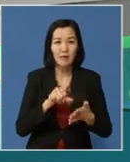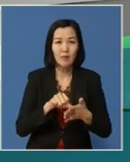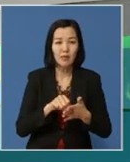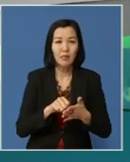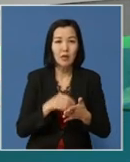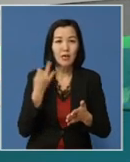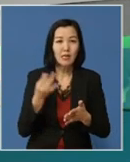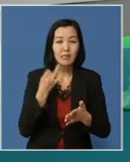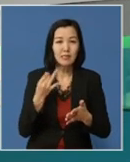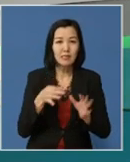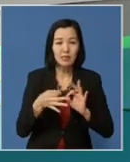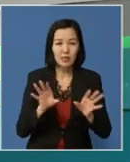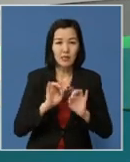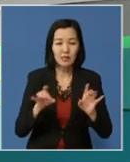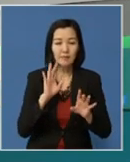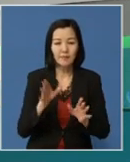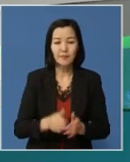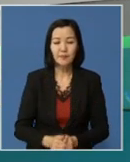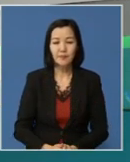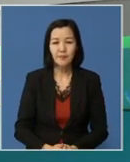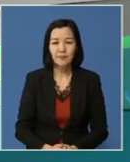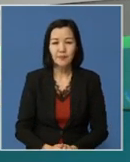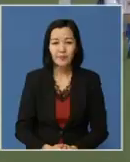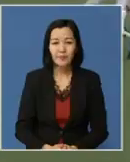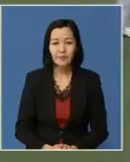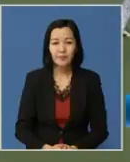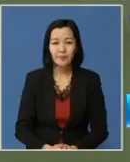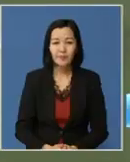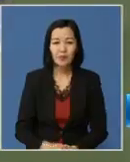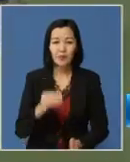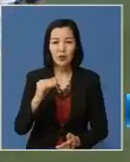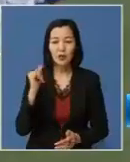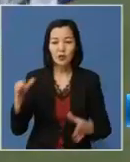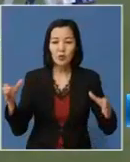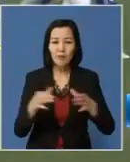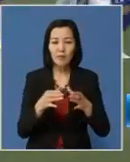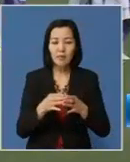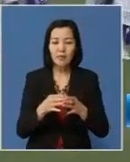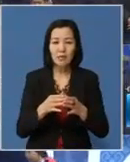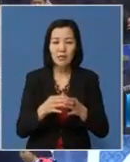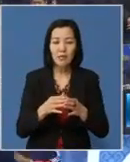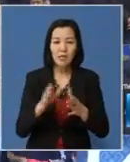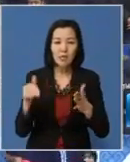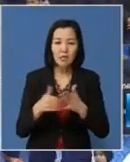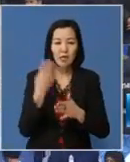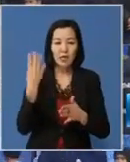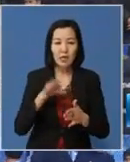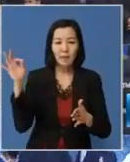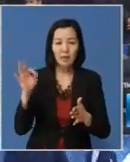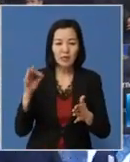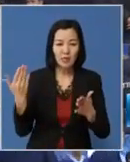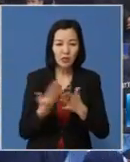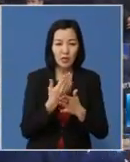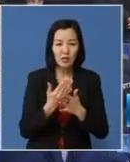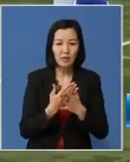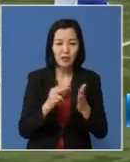өткен матч жайлы Жарқын Нұрланұлы айтып берсін. Жетісу командасының құрамы биылғы маусымда 40%-ға жаңарған. Ұжымға